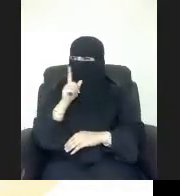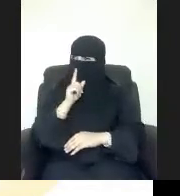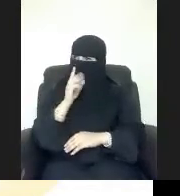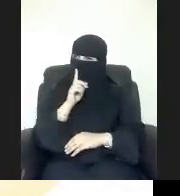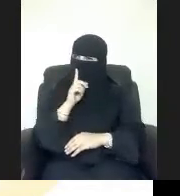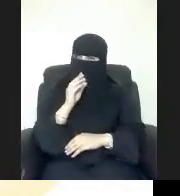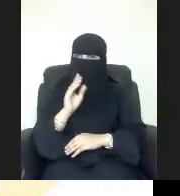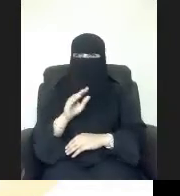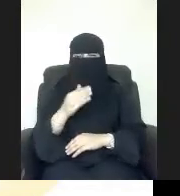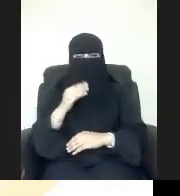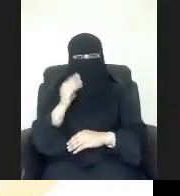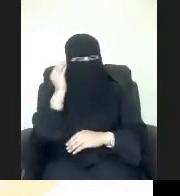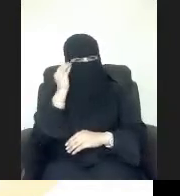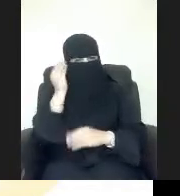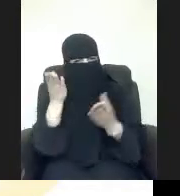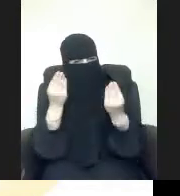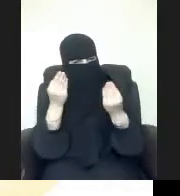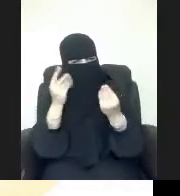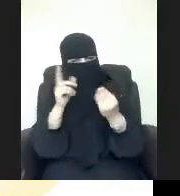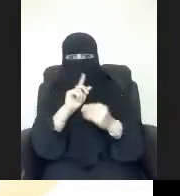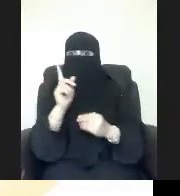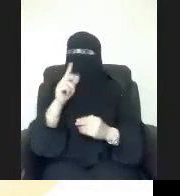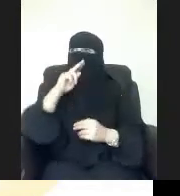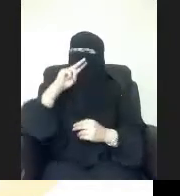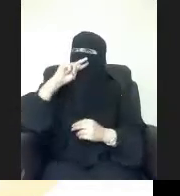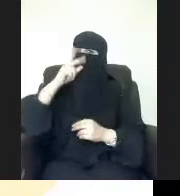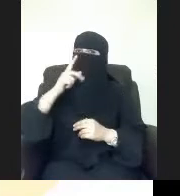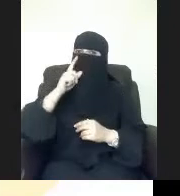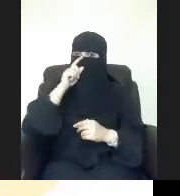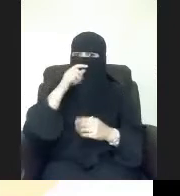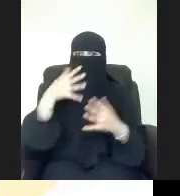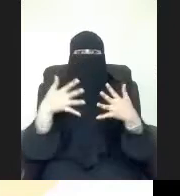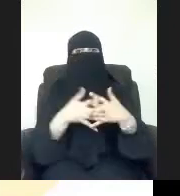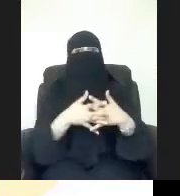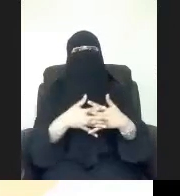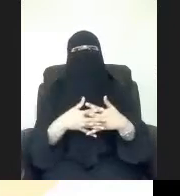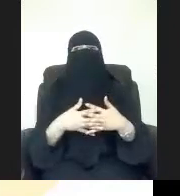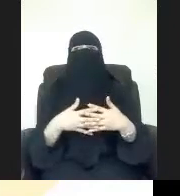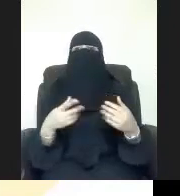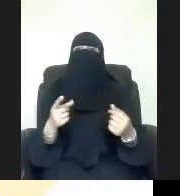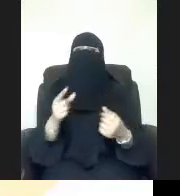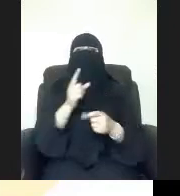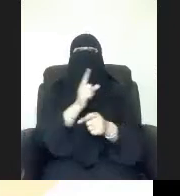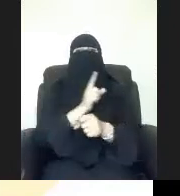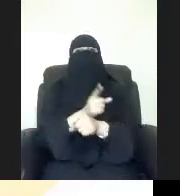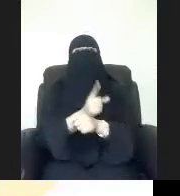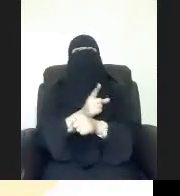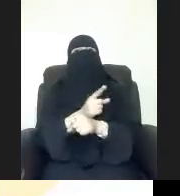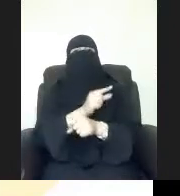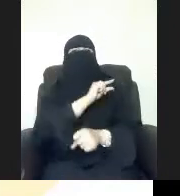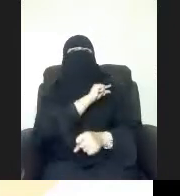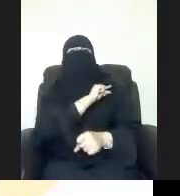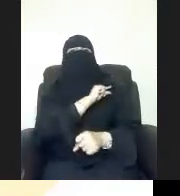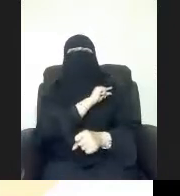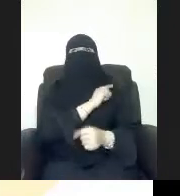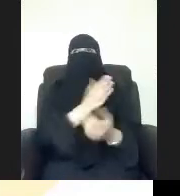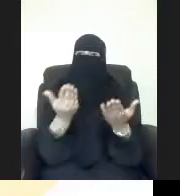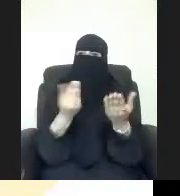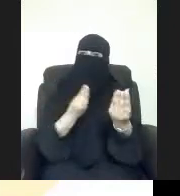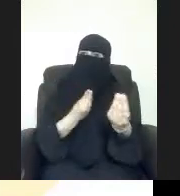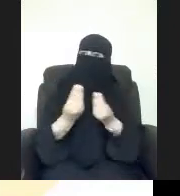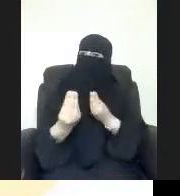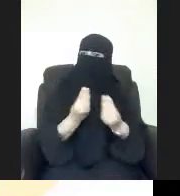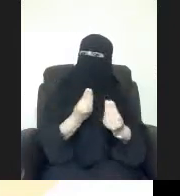يتم ذلك؟ لما أبدأ أستخدم التعلم المدمج فوقت الحصة والمحاضرة سيكون ماذا؟ سيكون نقاش، سيكون